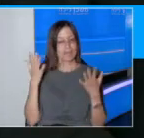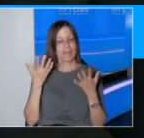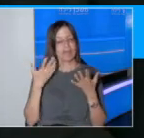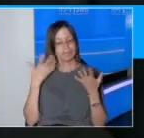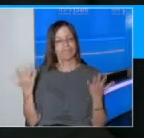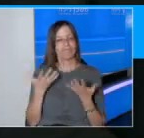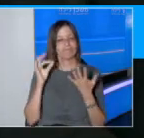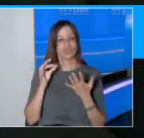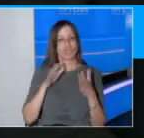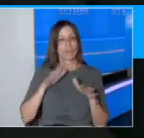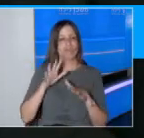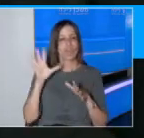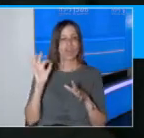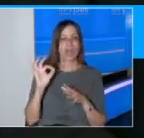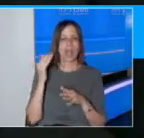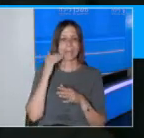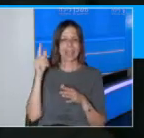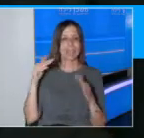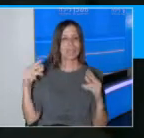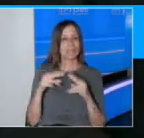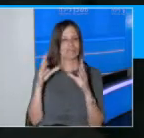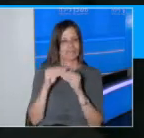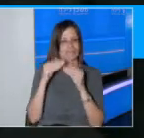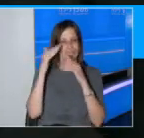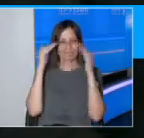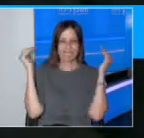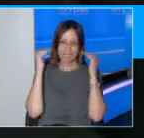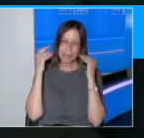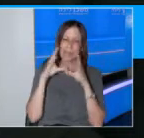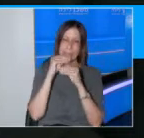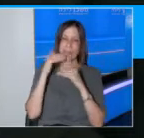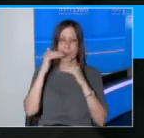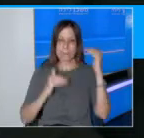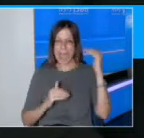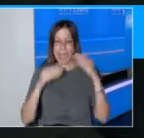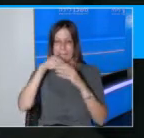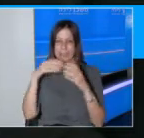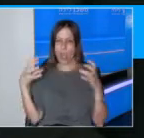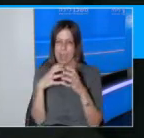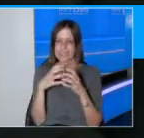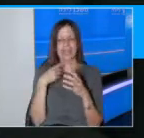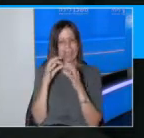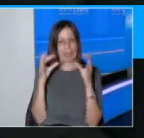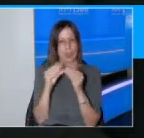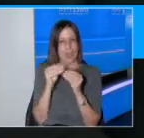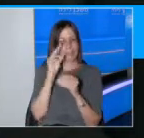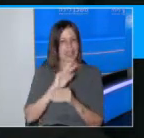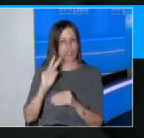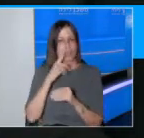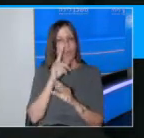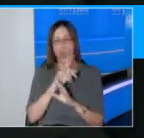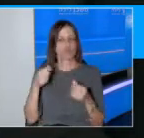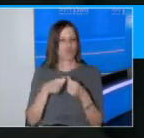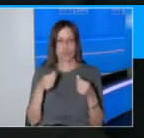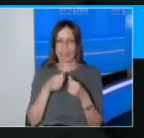האמריקני, אתמול הפגישה עם הסיסי, אז דיברנו על הפערים בתוך הקואליציה, התחלנו בילד שקד, אומרת, הוא לא פרטנר, בנט לא ייפגש